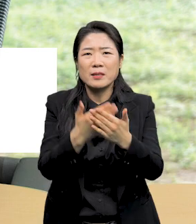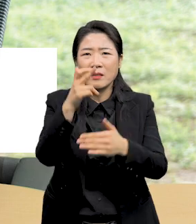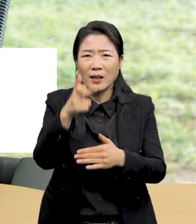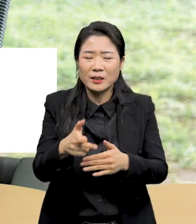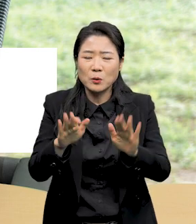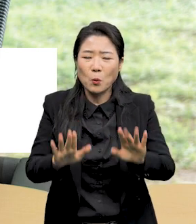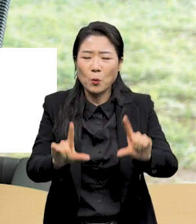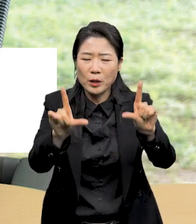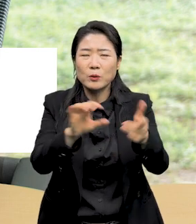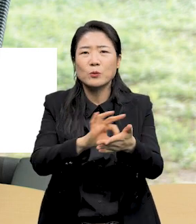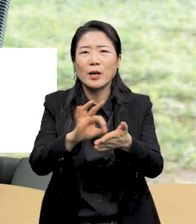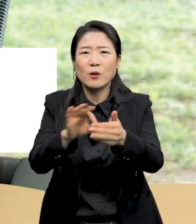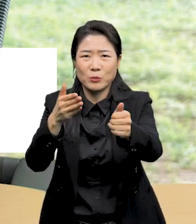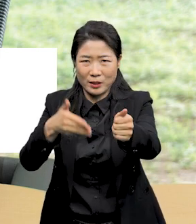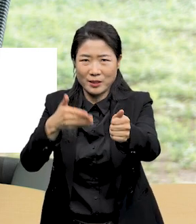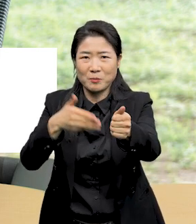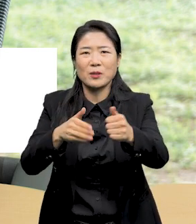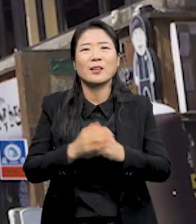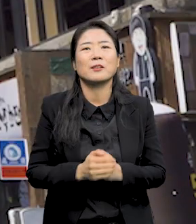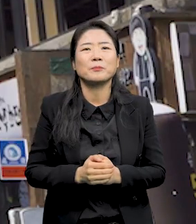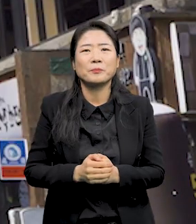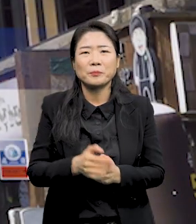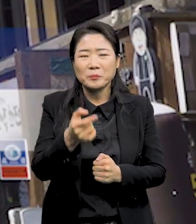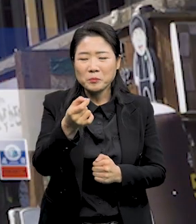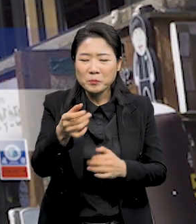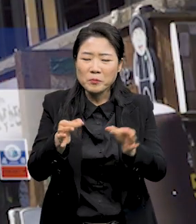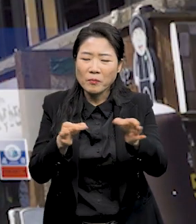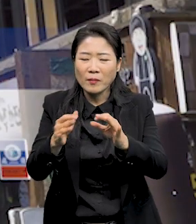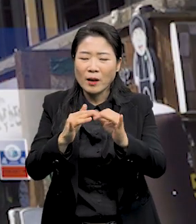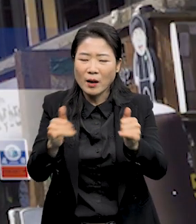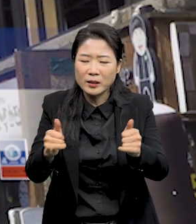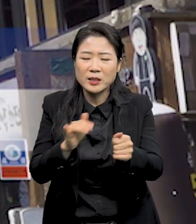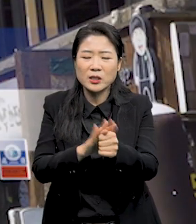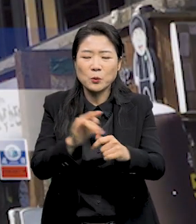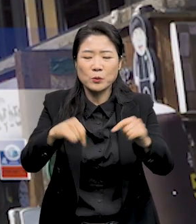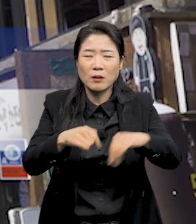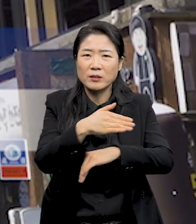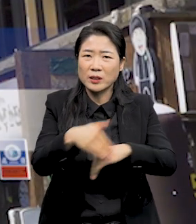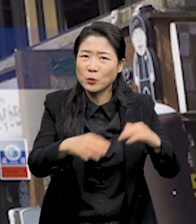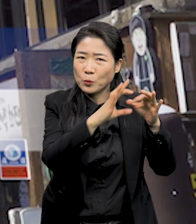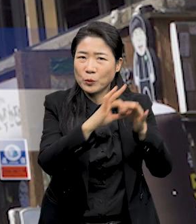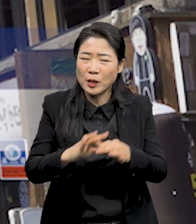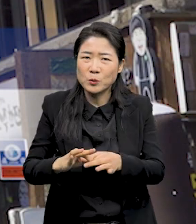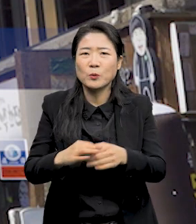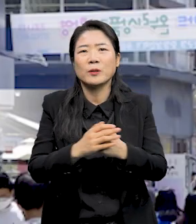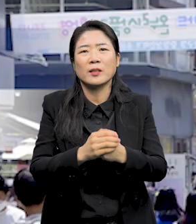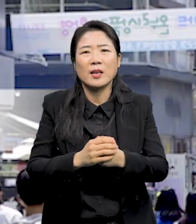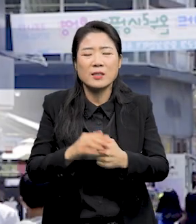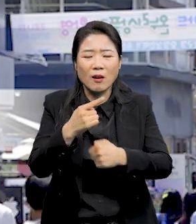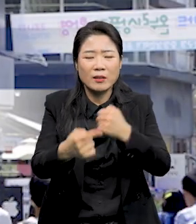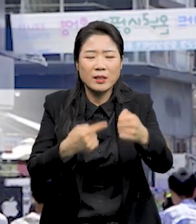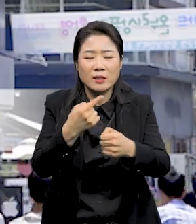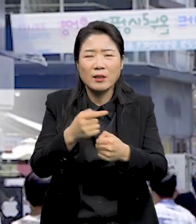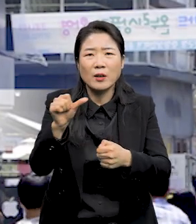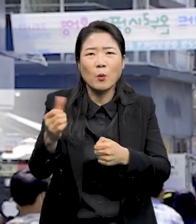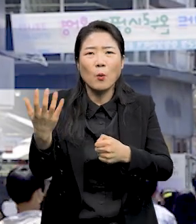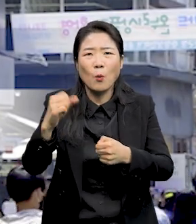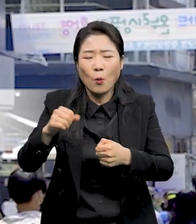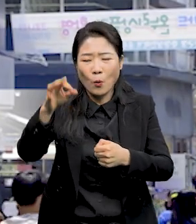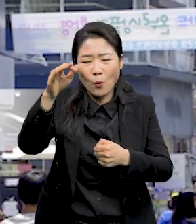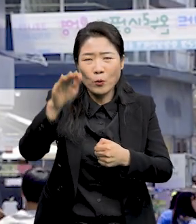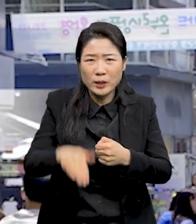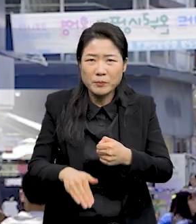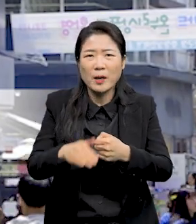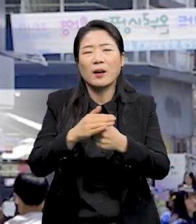적극 이용해 주시기 바랍니다 또한 소상공인 지원 정책도 계속 시행해 연매출 5억원 이하